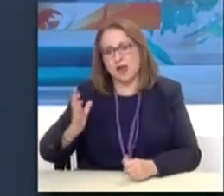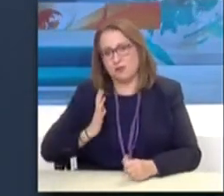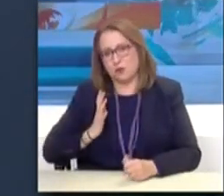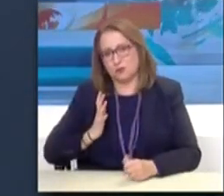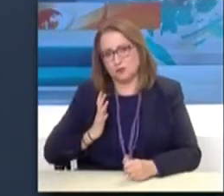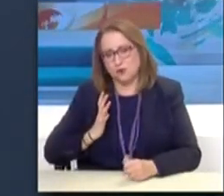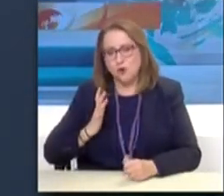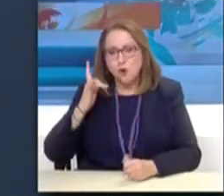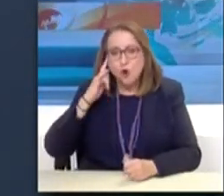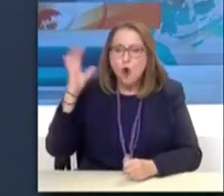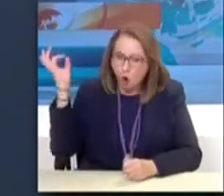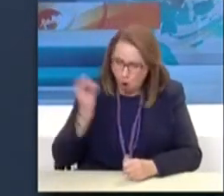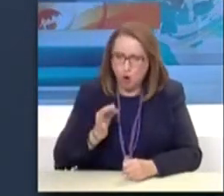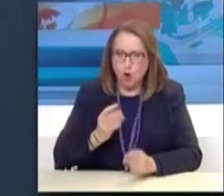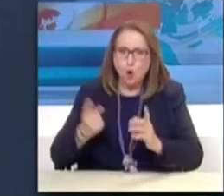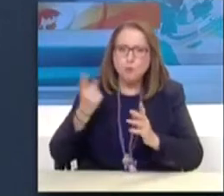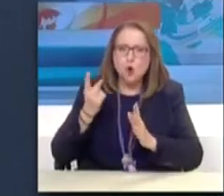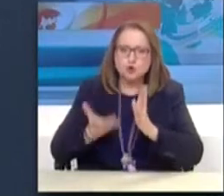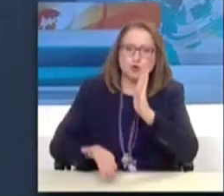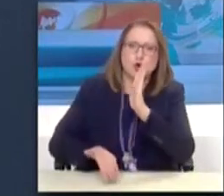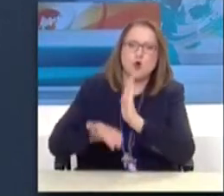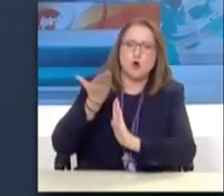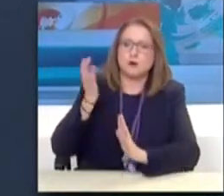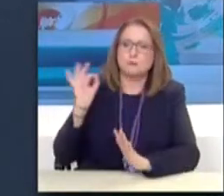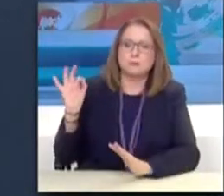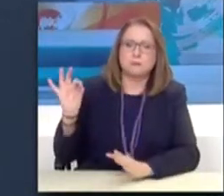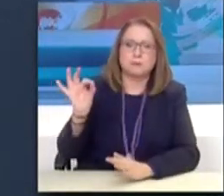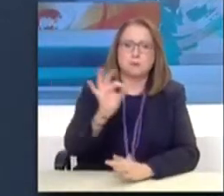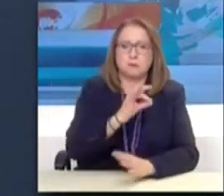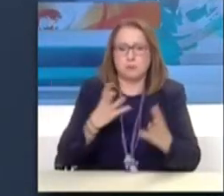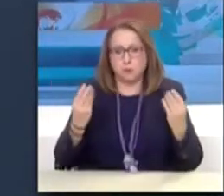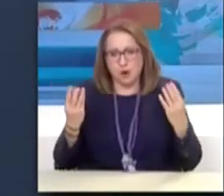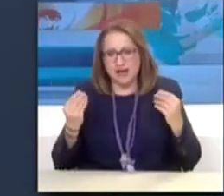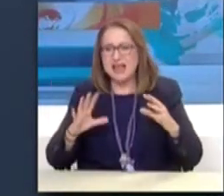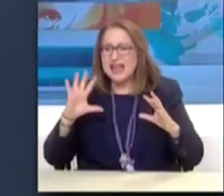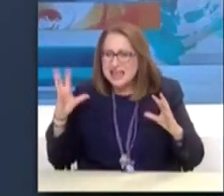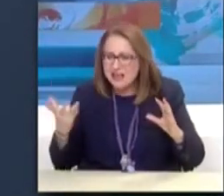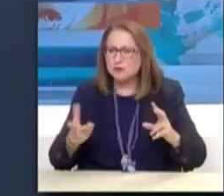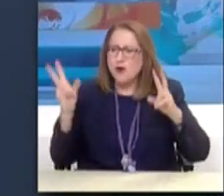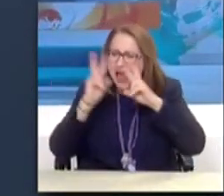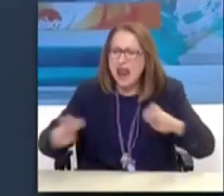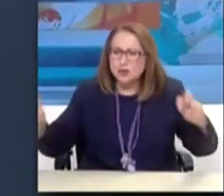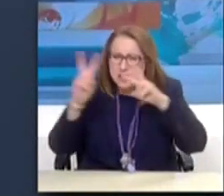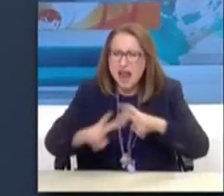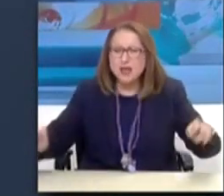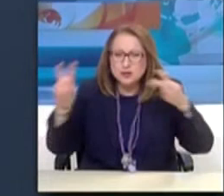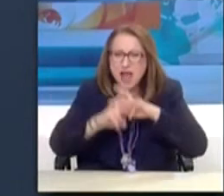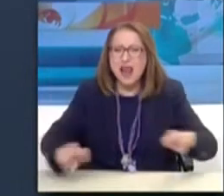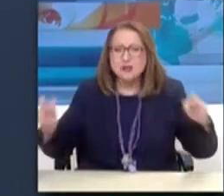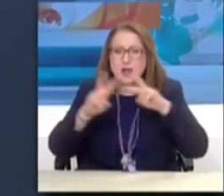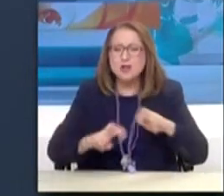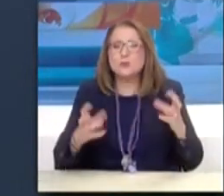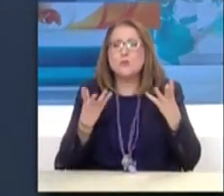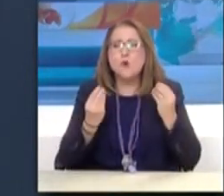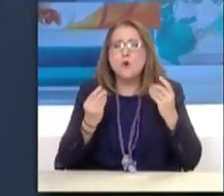πολύ ψηλότερη πιθανότητα διασποράς του ιού στον πληθυσμό. Και γι' αυτό κάνουν εξαντλητικές στρατηγικές ελέγχου, που